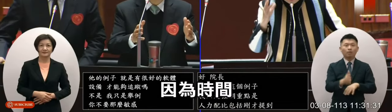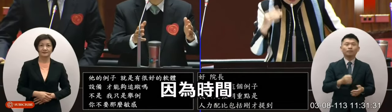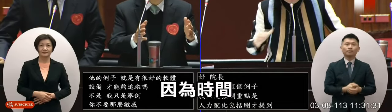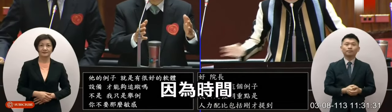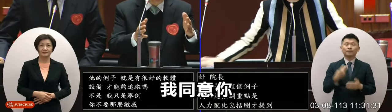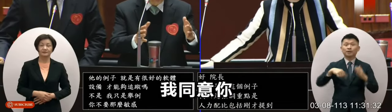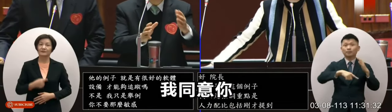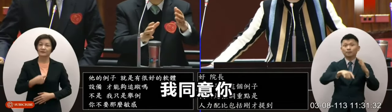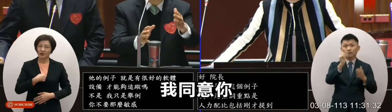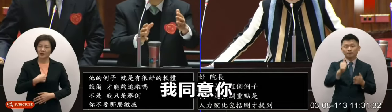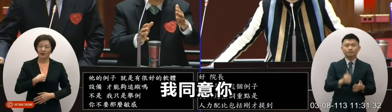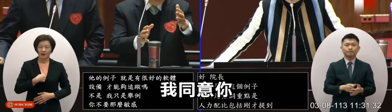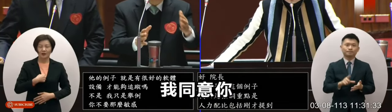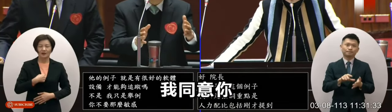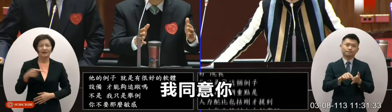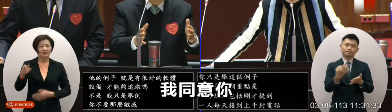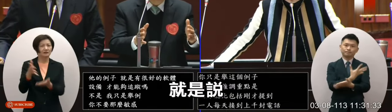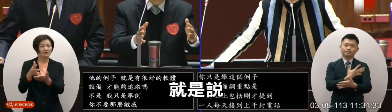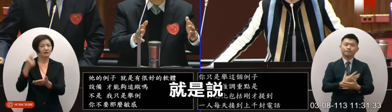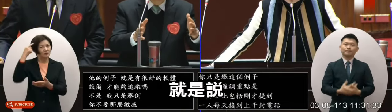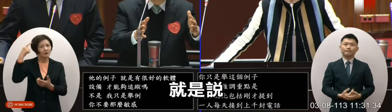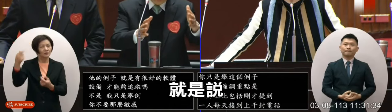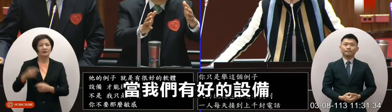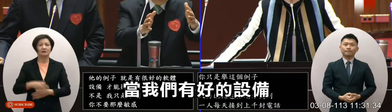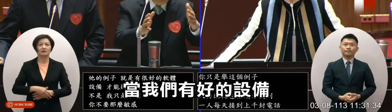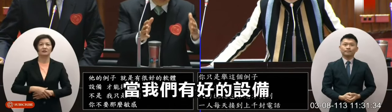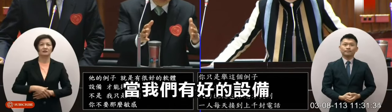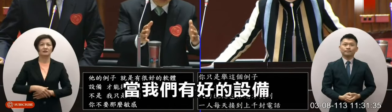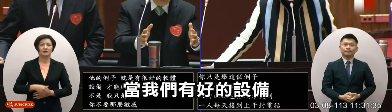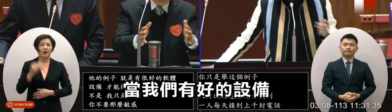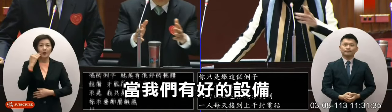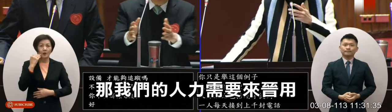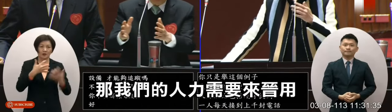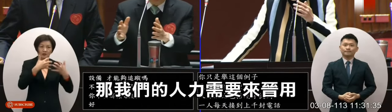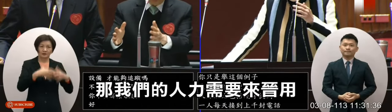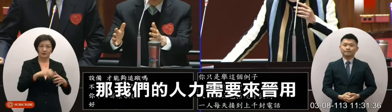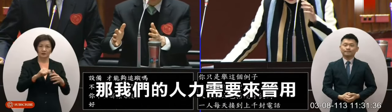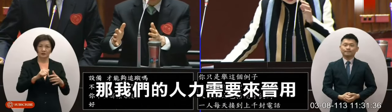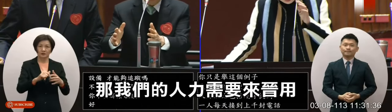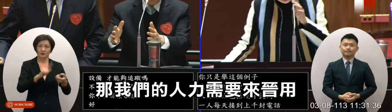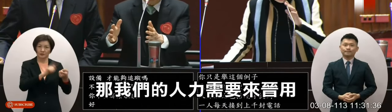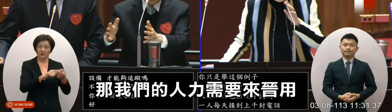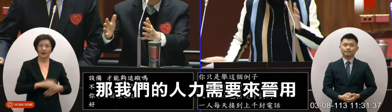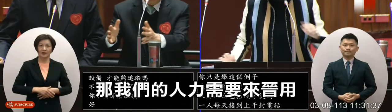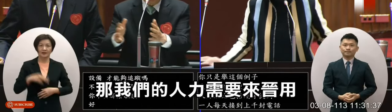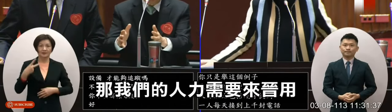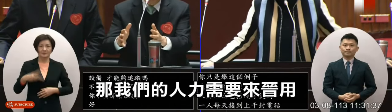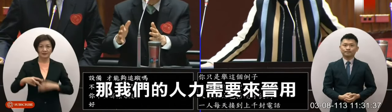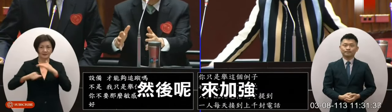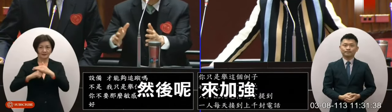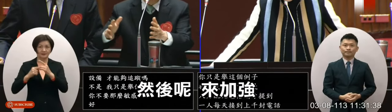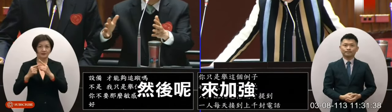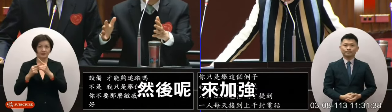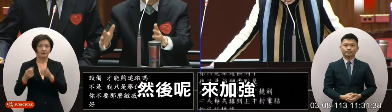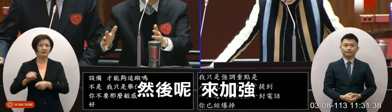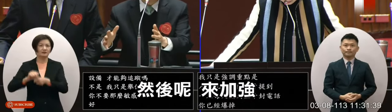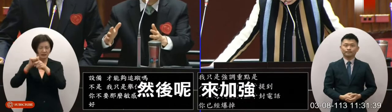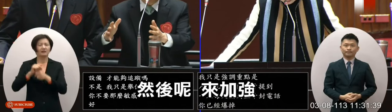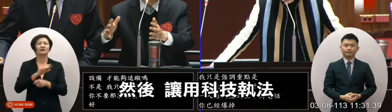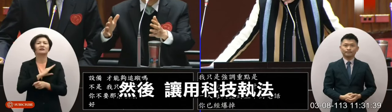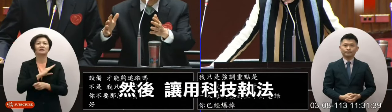因为时间， 我同意你，就是说。当我们有好的设备，那我们的人力需要来禁用，然后呢来